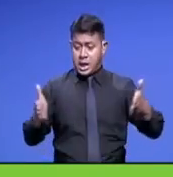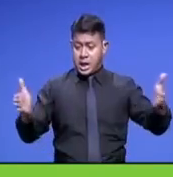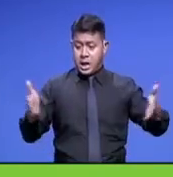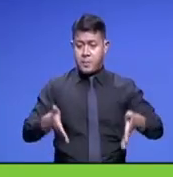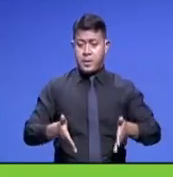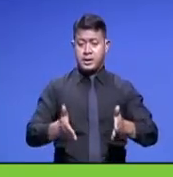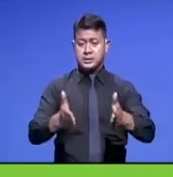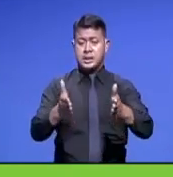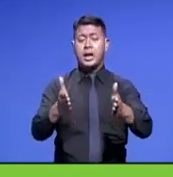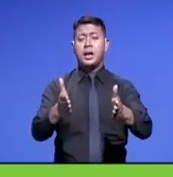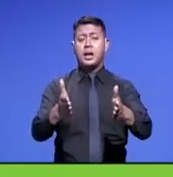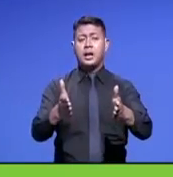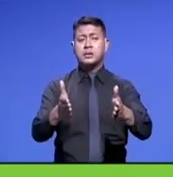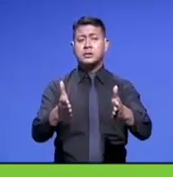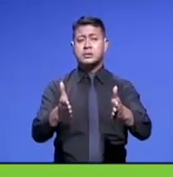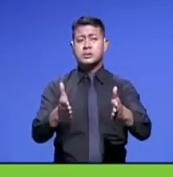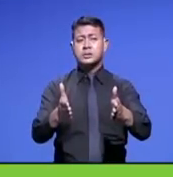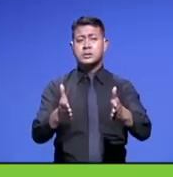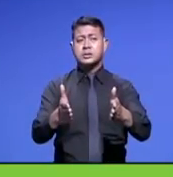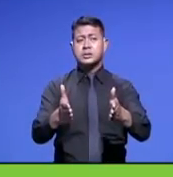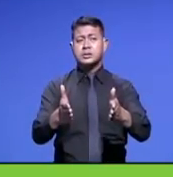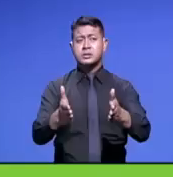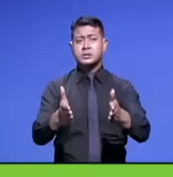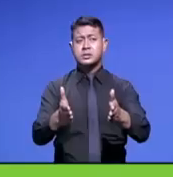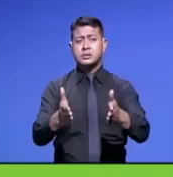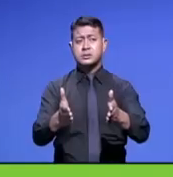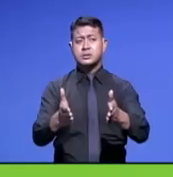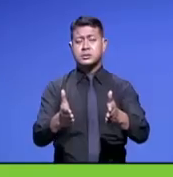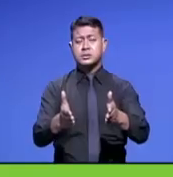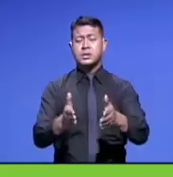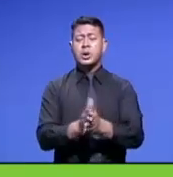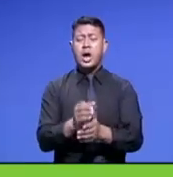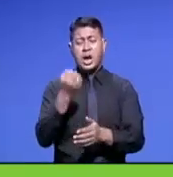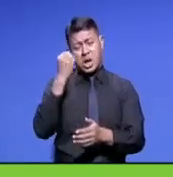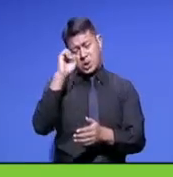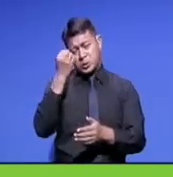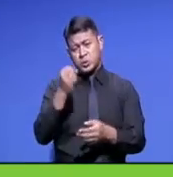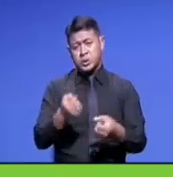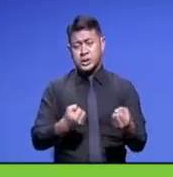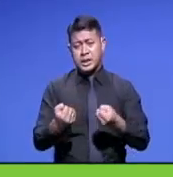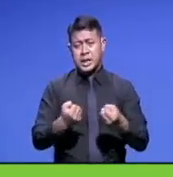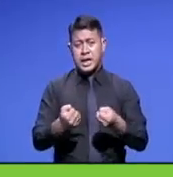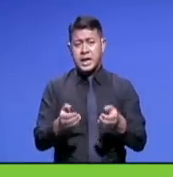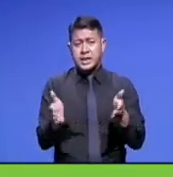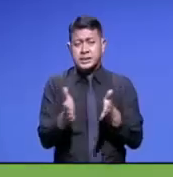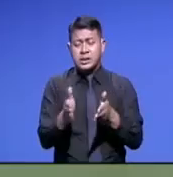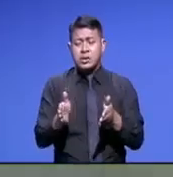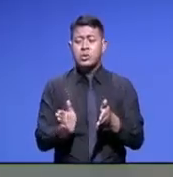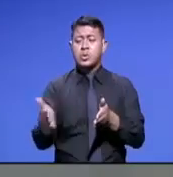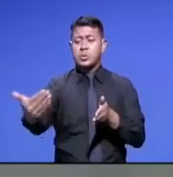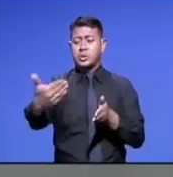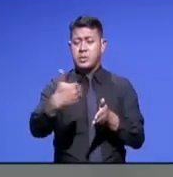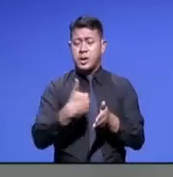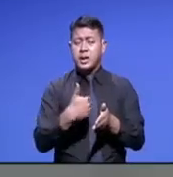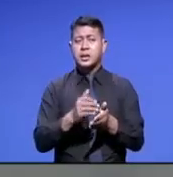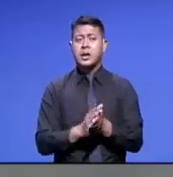sini, memang sebenarnya agak cukup kesulitan begitu bagi kendaraan kecil maupun kendaraan kota begitu untuk dapat putar balik. Bahkan